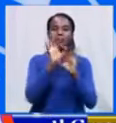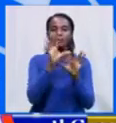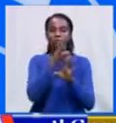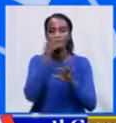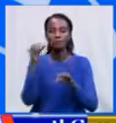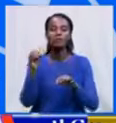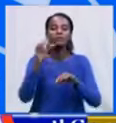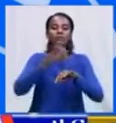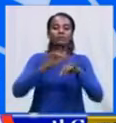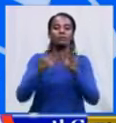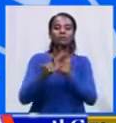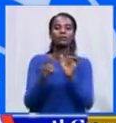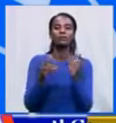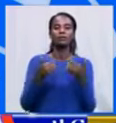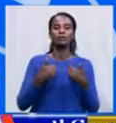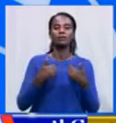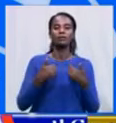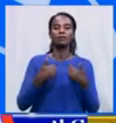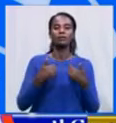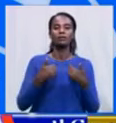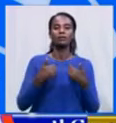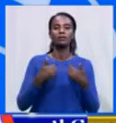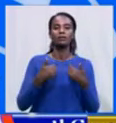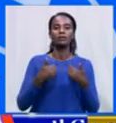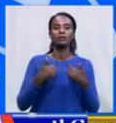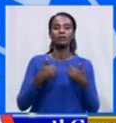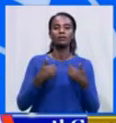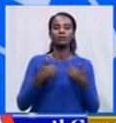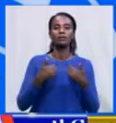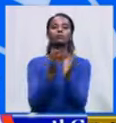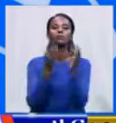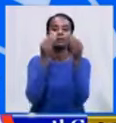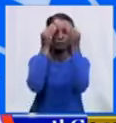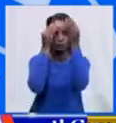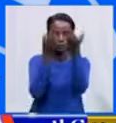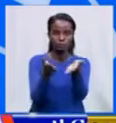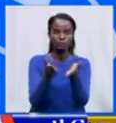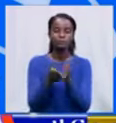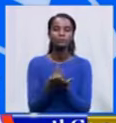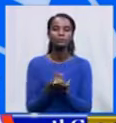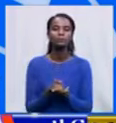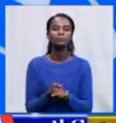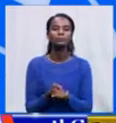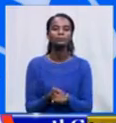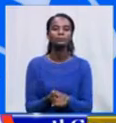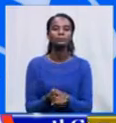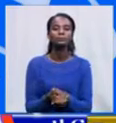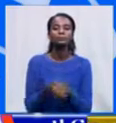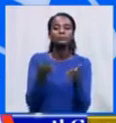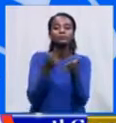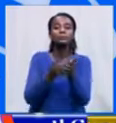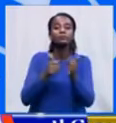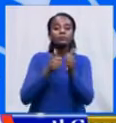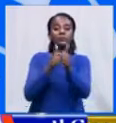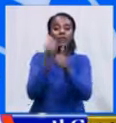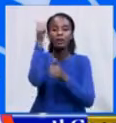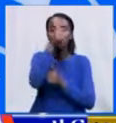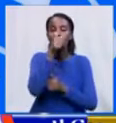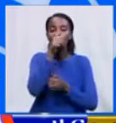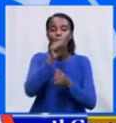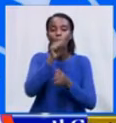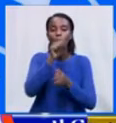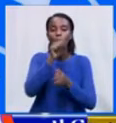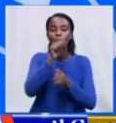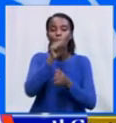ሰው ጋር ንክኪ እንዳለው በመጠራ ላይ ስለመሆኑም ነው ያስታወቁት። ይህን ተከትሎም በኢትዮጵያ የኮሮና